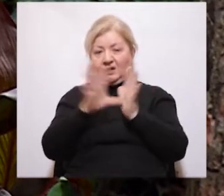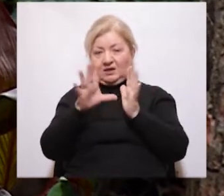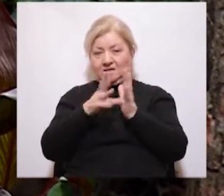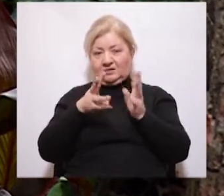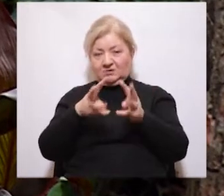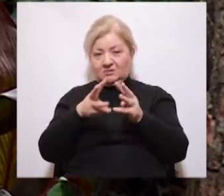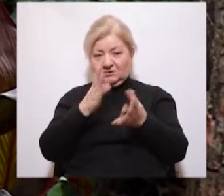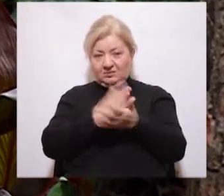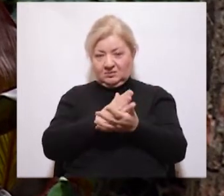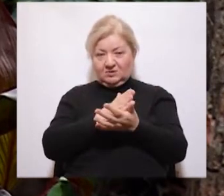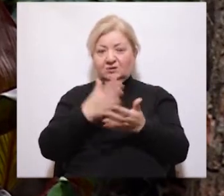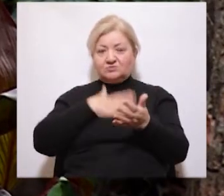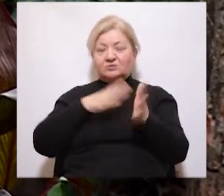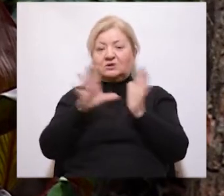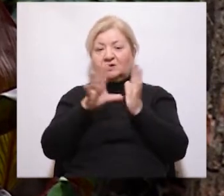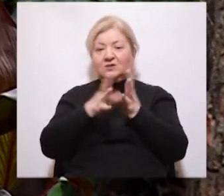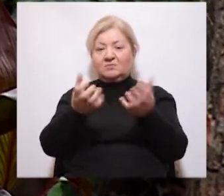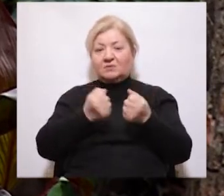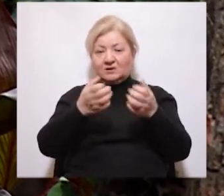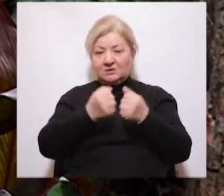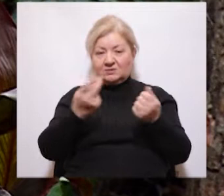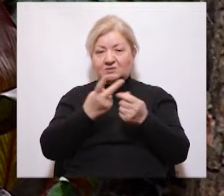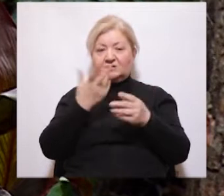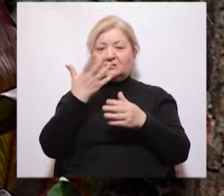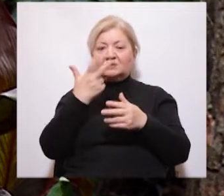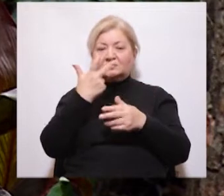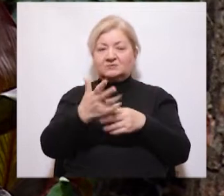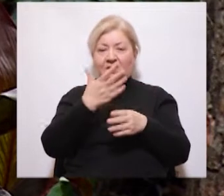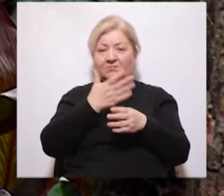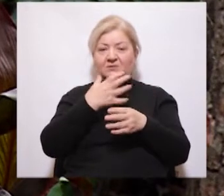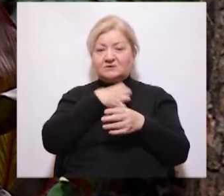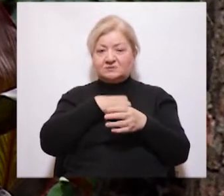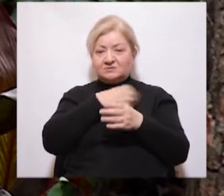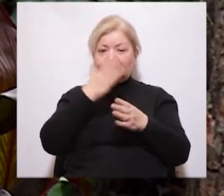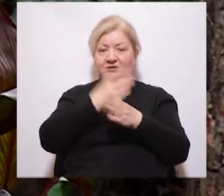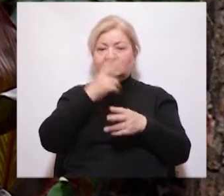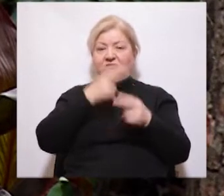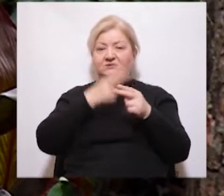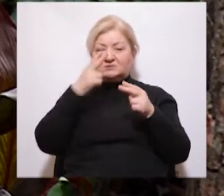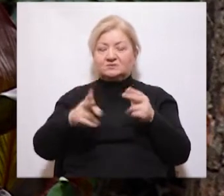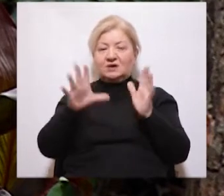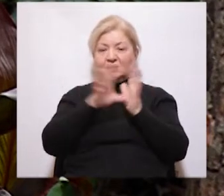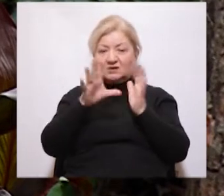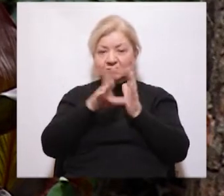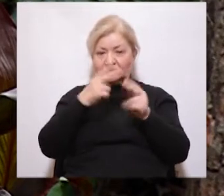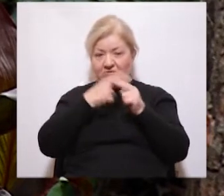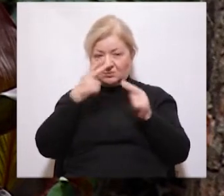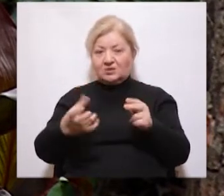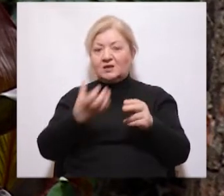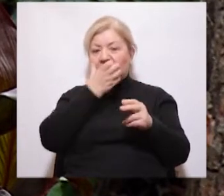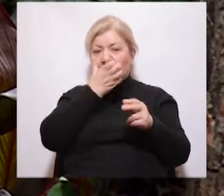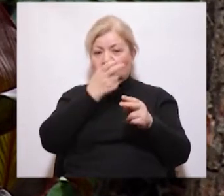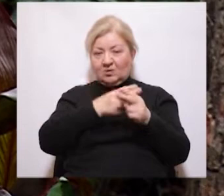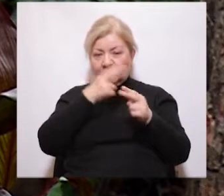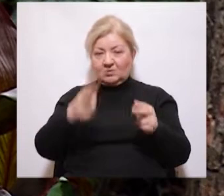მეტად ელექტროენერგეტიკით. ჩვენ ვიცით რომ ელექტროენერგიის მიღება ხდება სამ ძირითად სადგურში, ეს არის